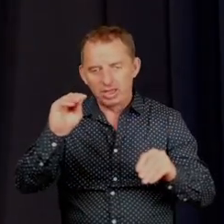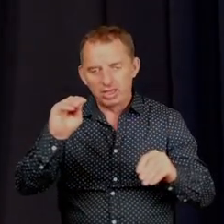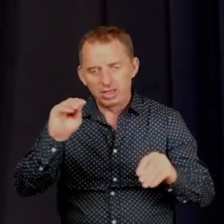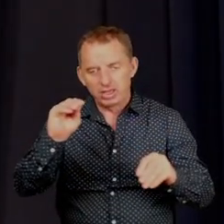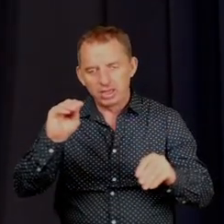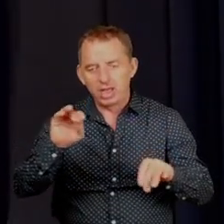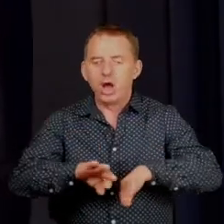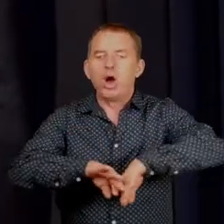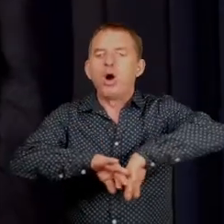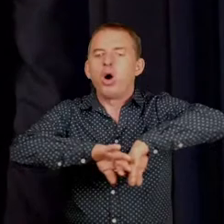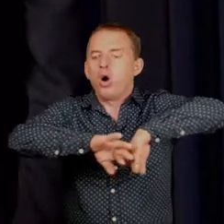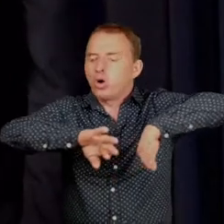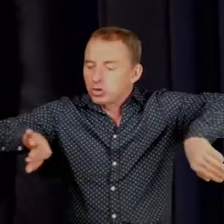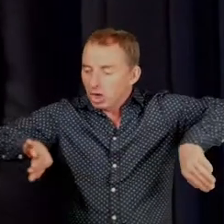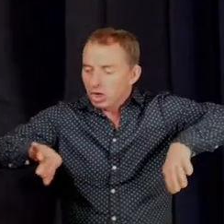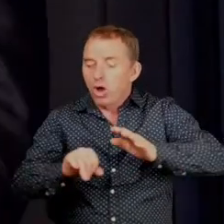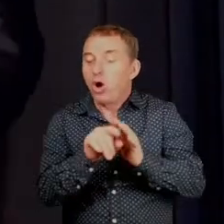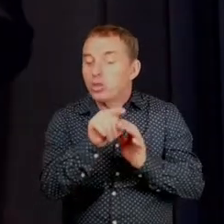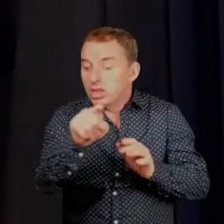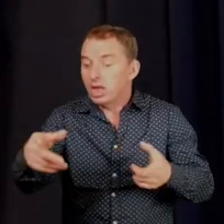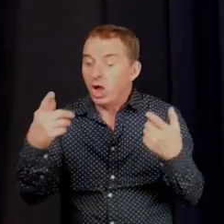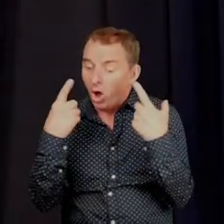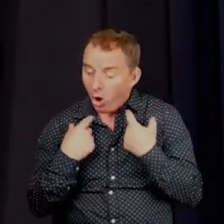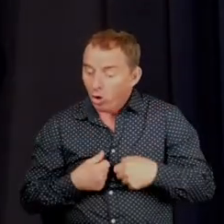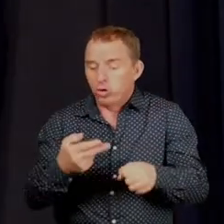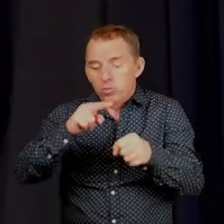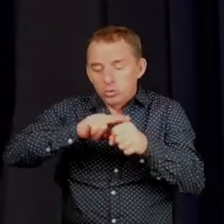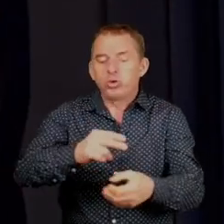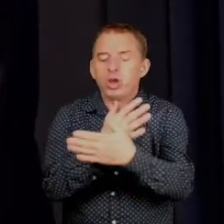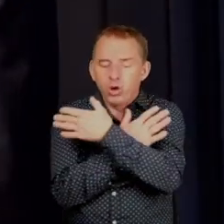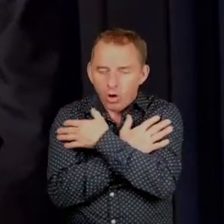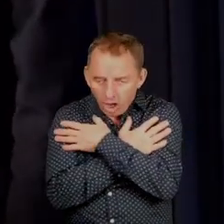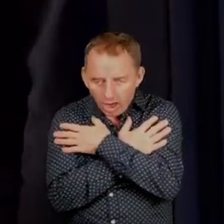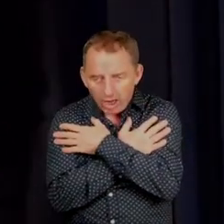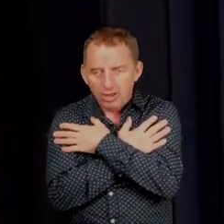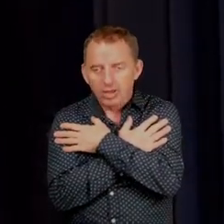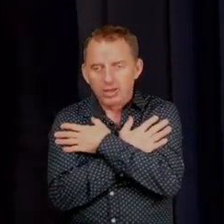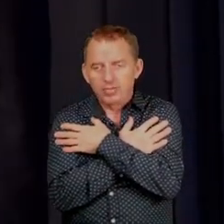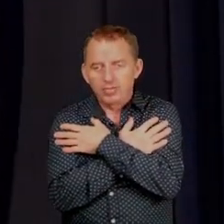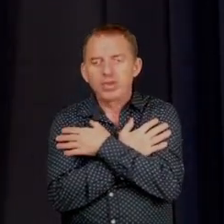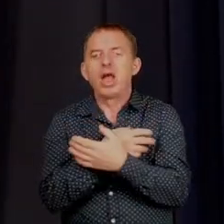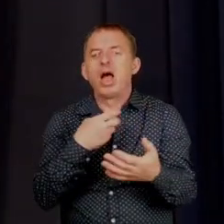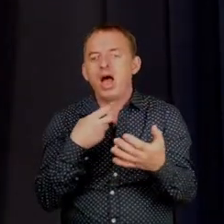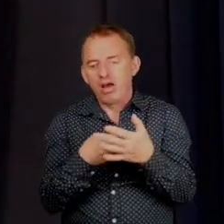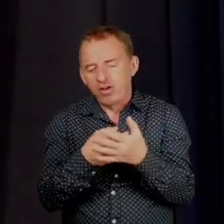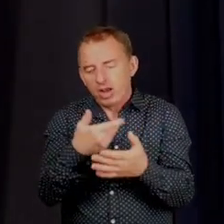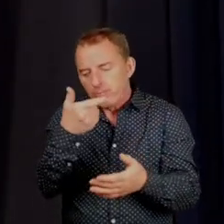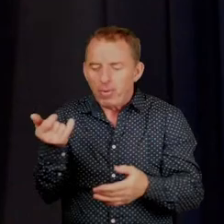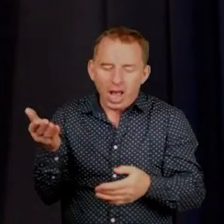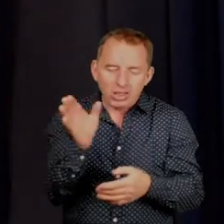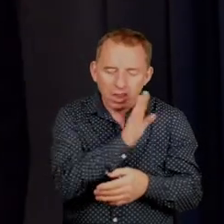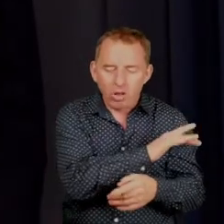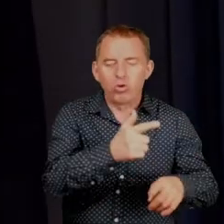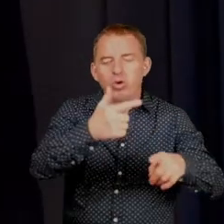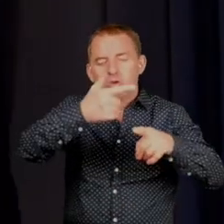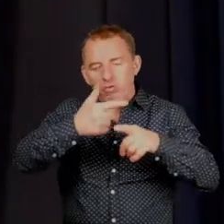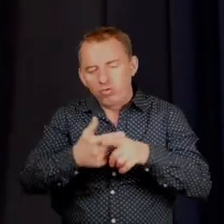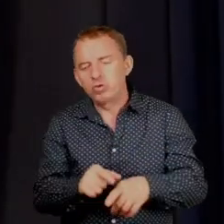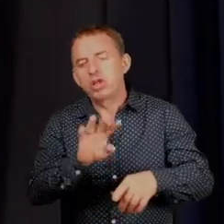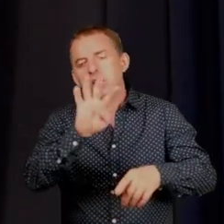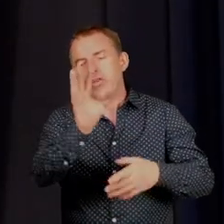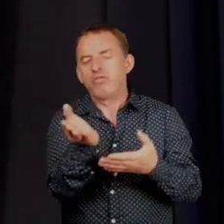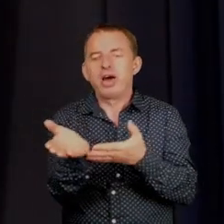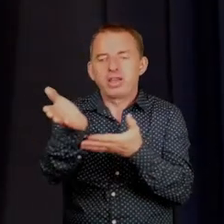Nie ma więcej oddzielenia od tych, których kochaliśmy. Matthew chapter 24. Ewangelia Mateusza 24 rozdział. Verse 30